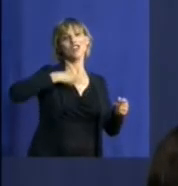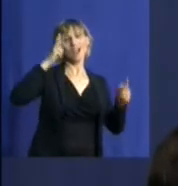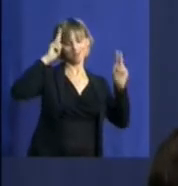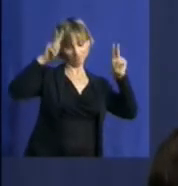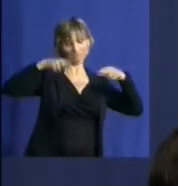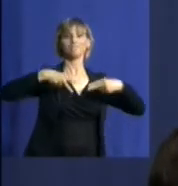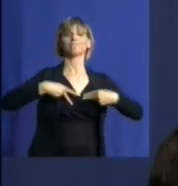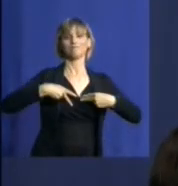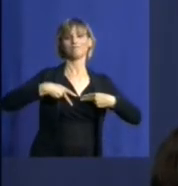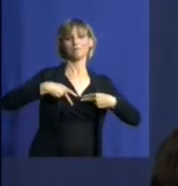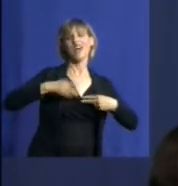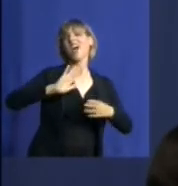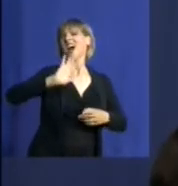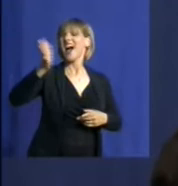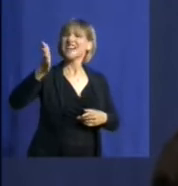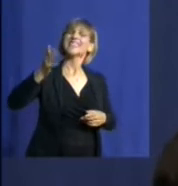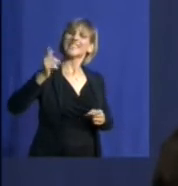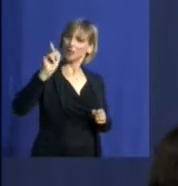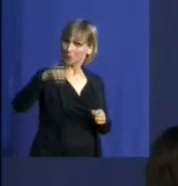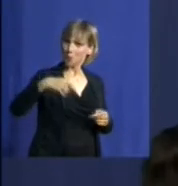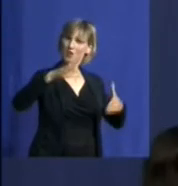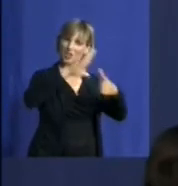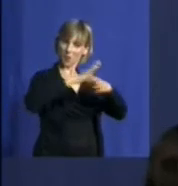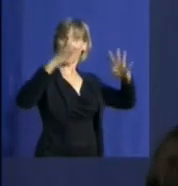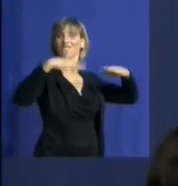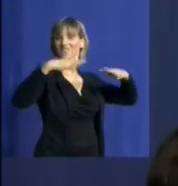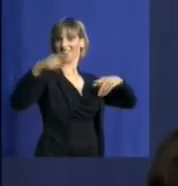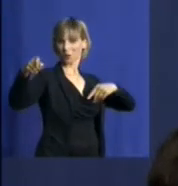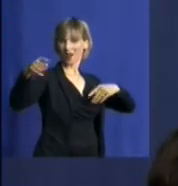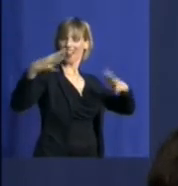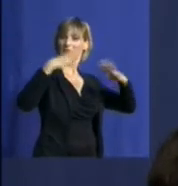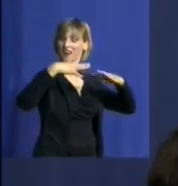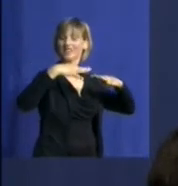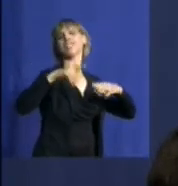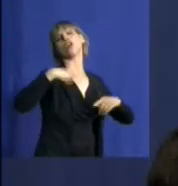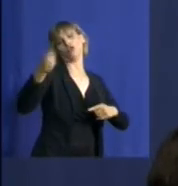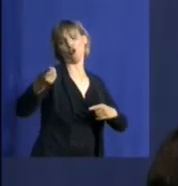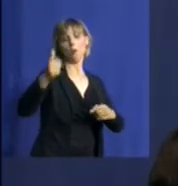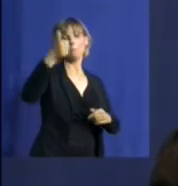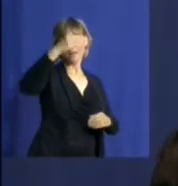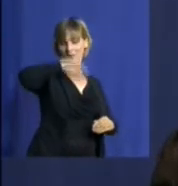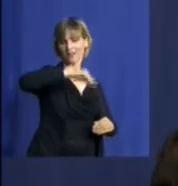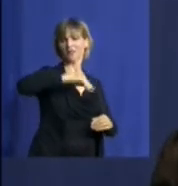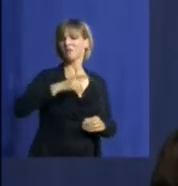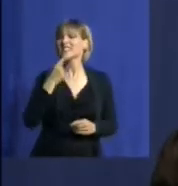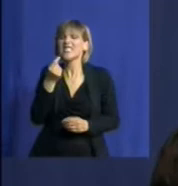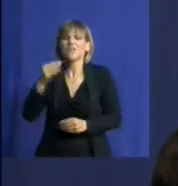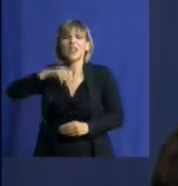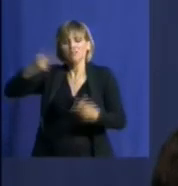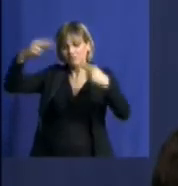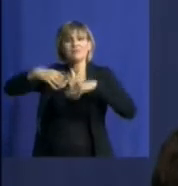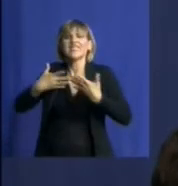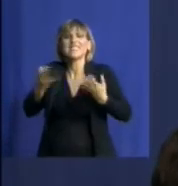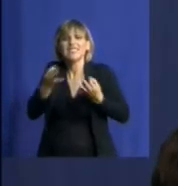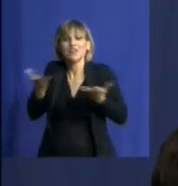nei confronti degli altri, o meglio, quella nei confronti degli altri veniva sempre un po' dopo. Nei tuoi confronti che intendi? Nei miei confronti